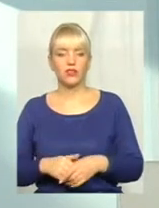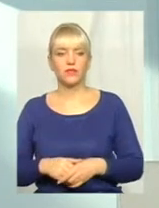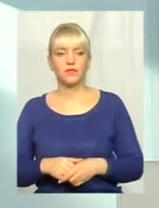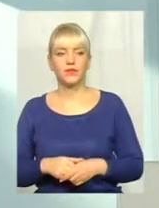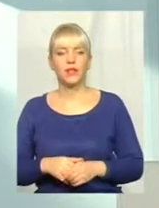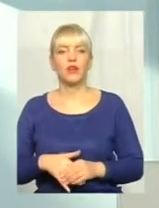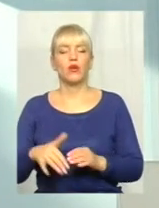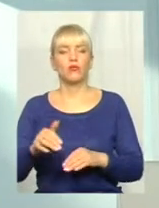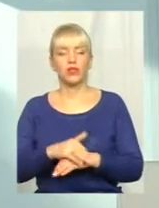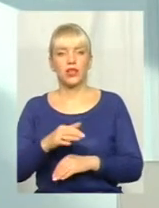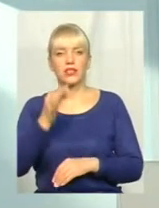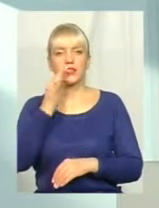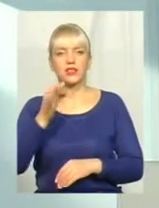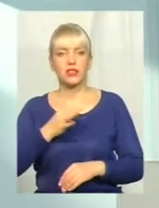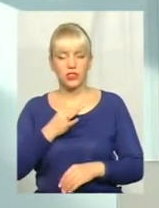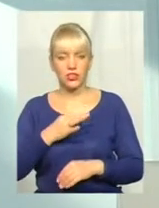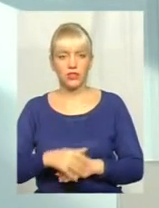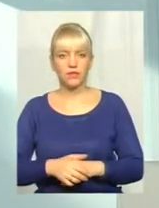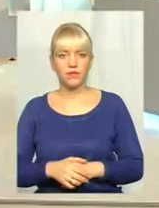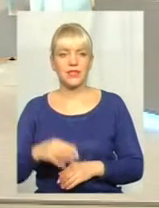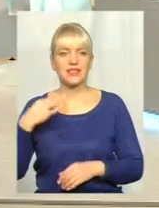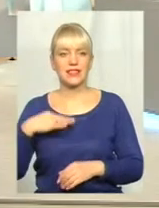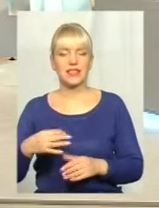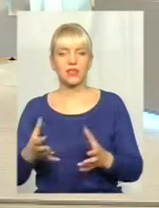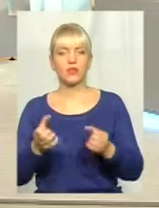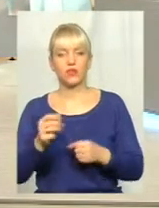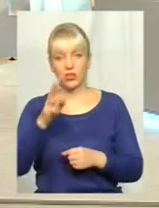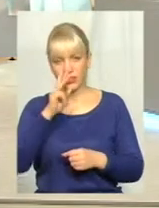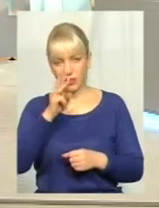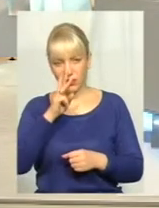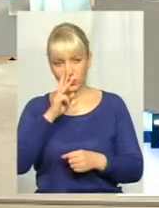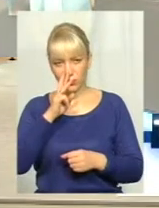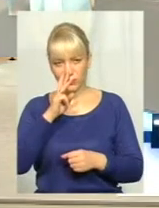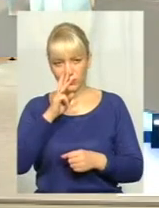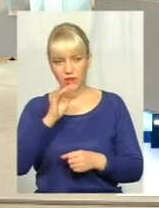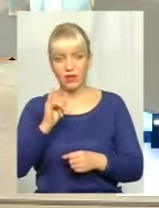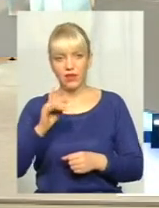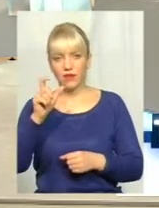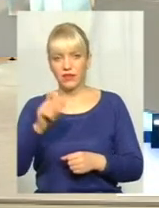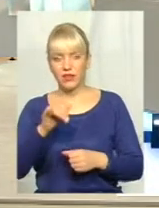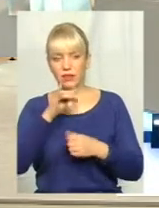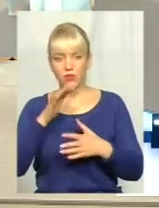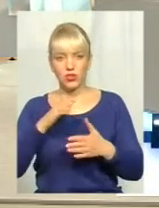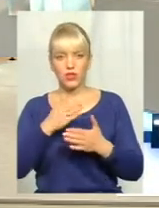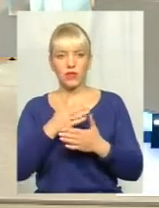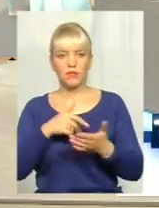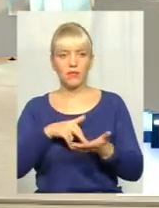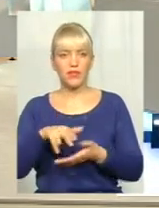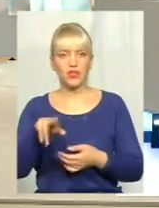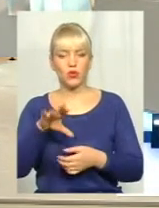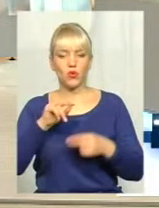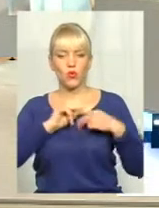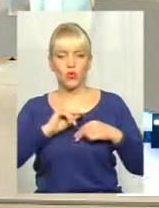говорилось. Скажіть, будь ласка, син получає зарплату, і він не може піти до